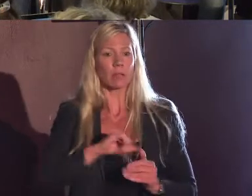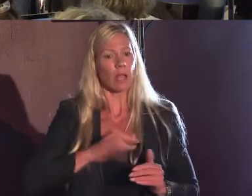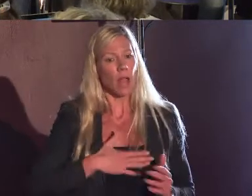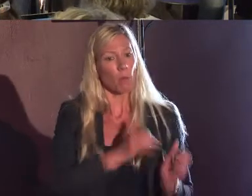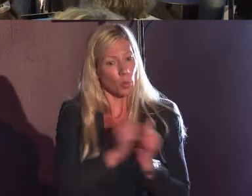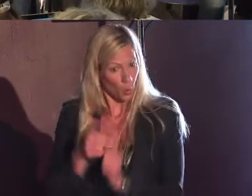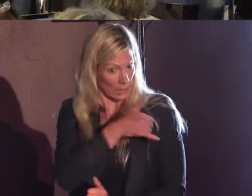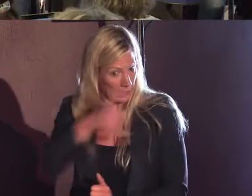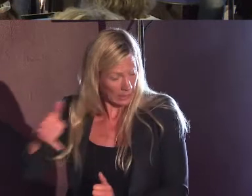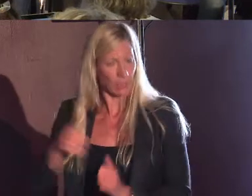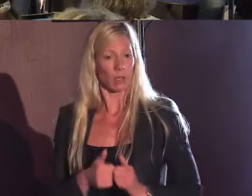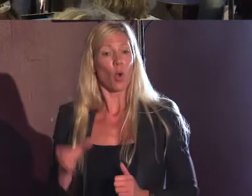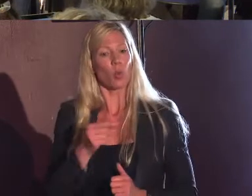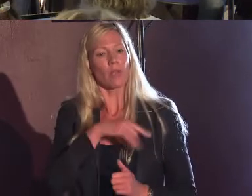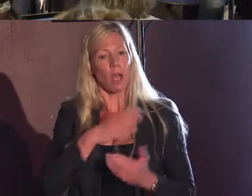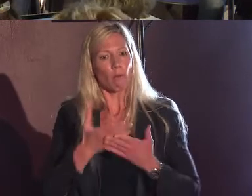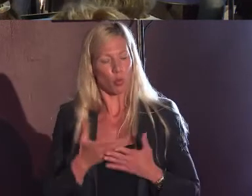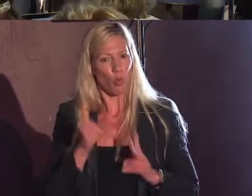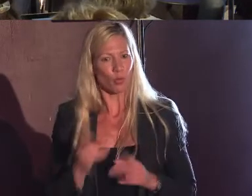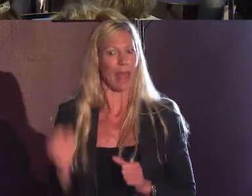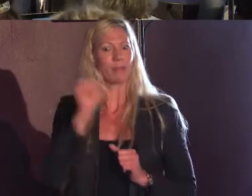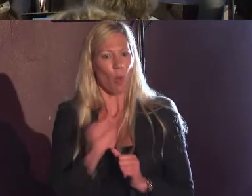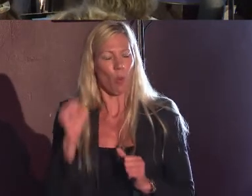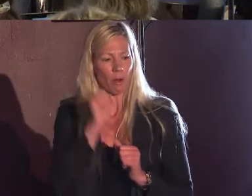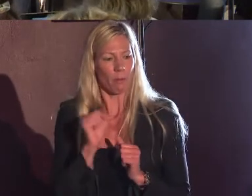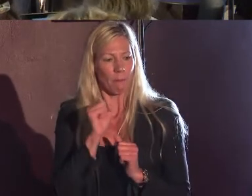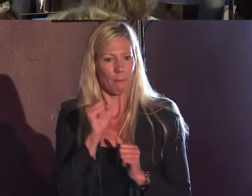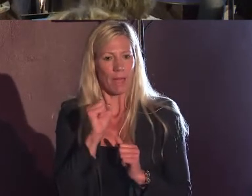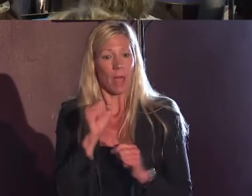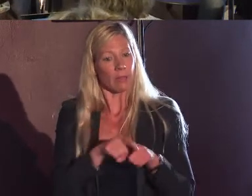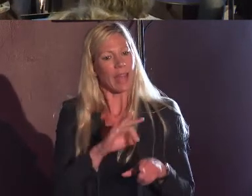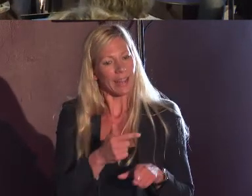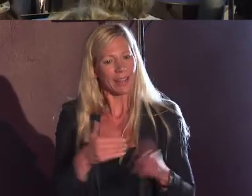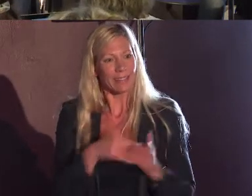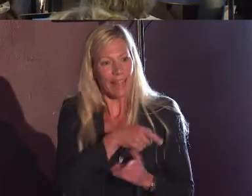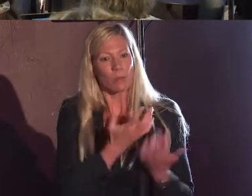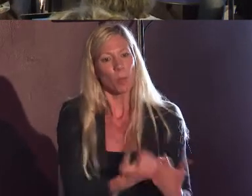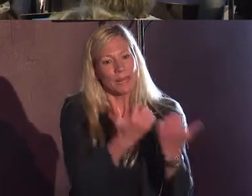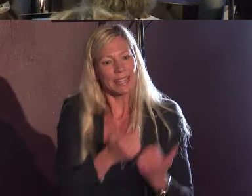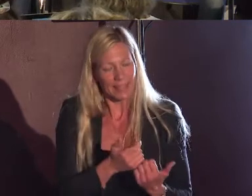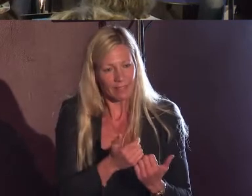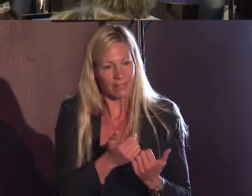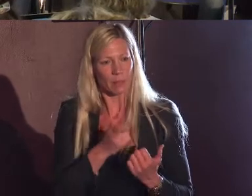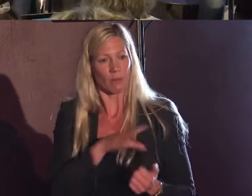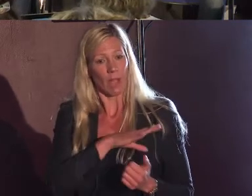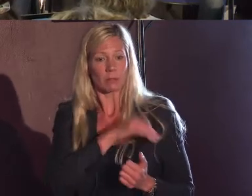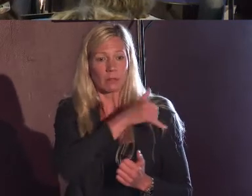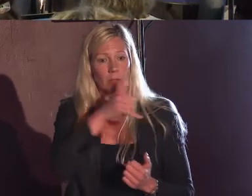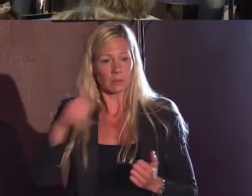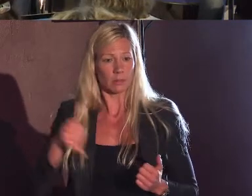produkter, och därmed har vi fått en enorm närhet till den publiken som